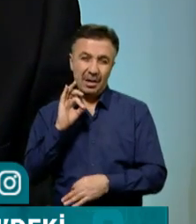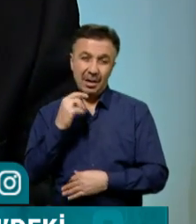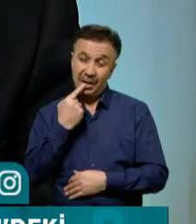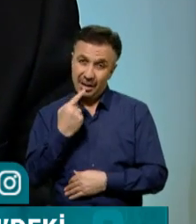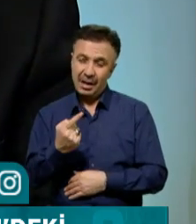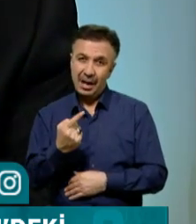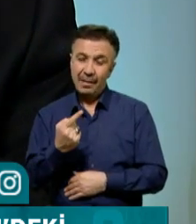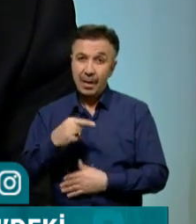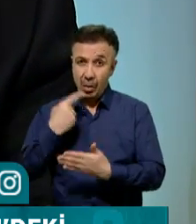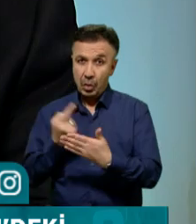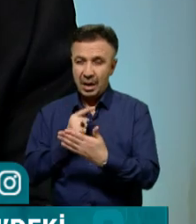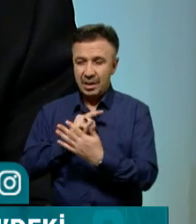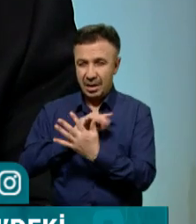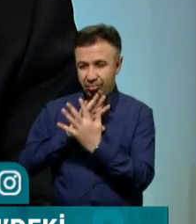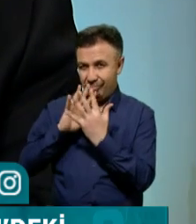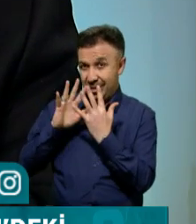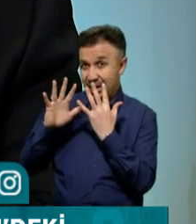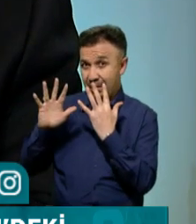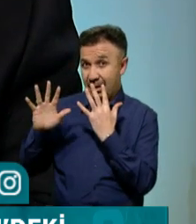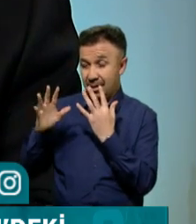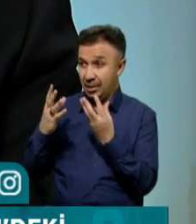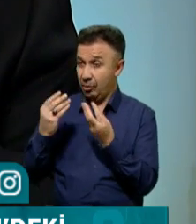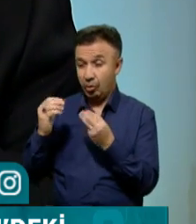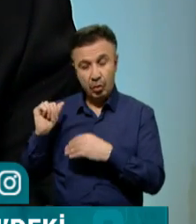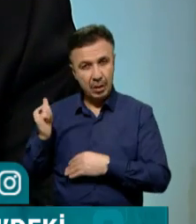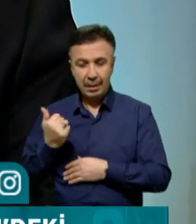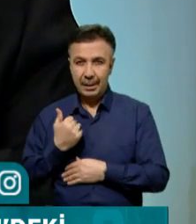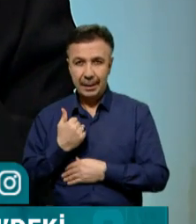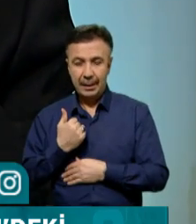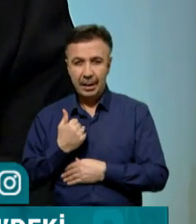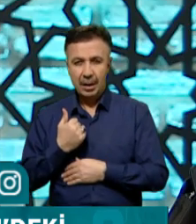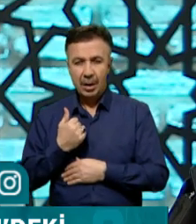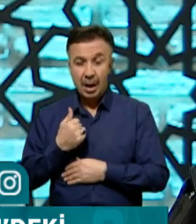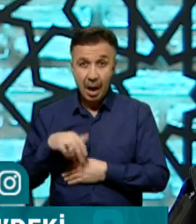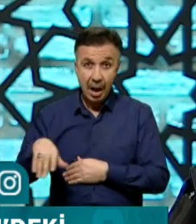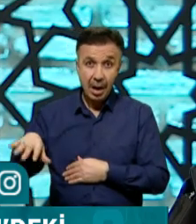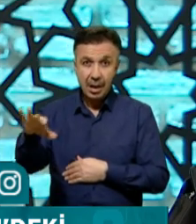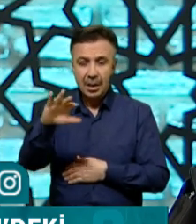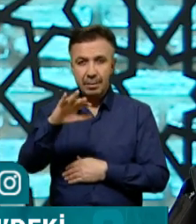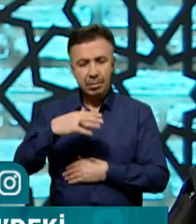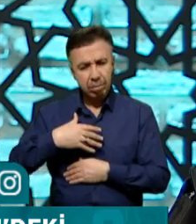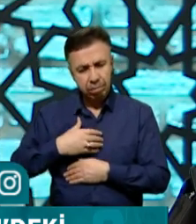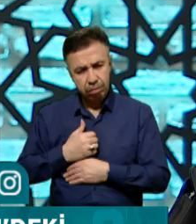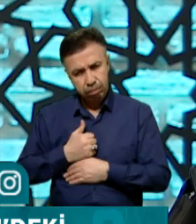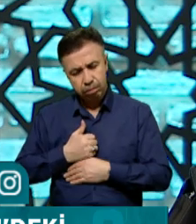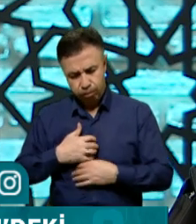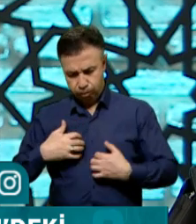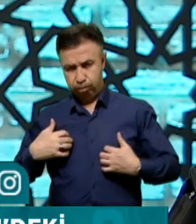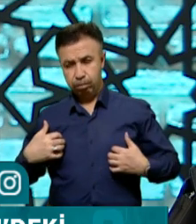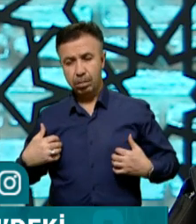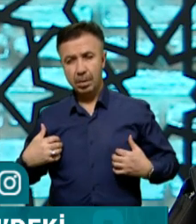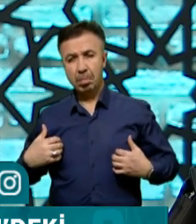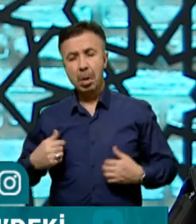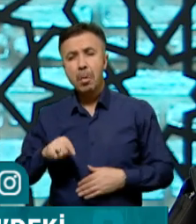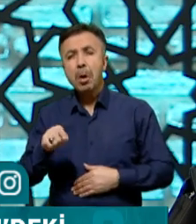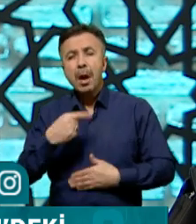Kur'an'ın tertibinde bir icaz var, aciz var. Bütün insanlara meydan okuma var. Hadi gelin böyle bir Kur'an, böyle